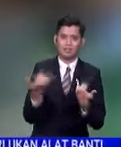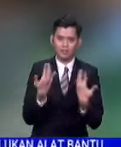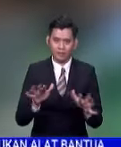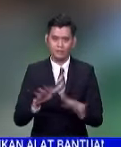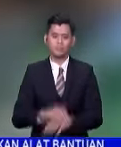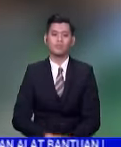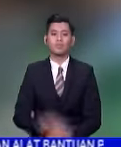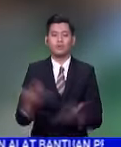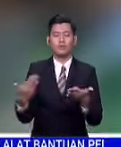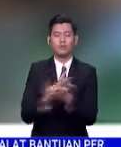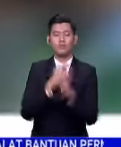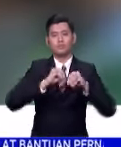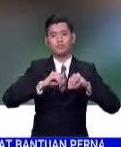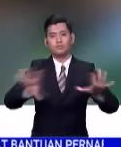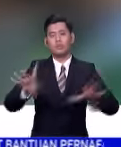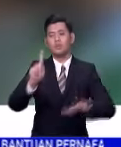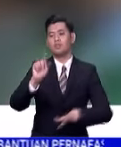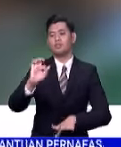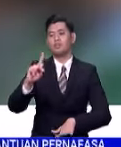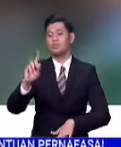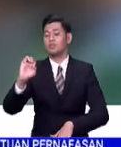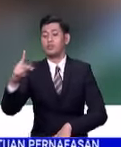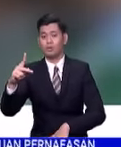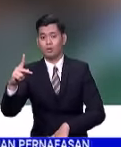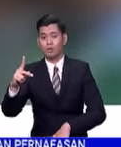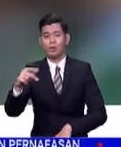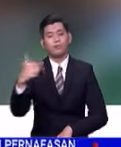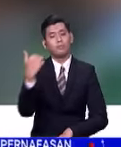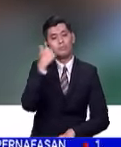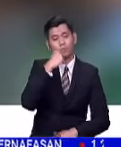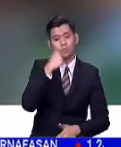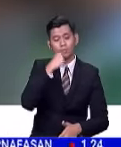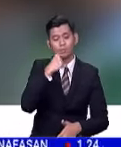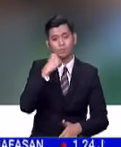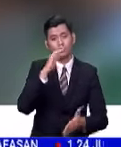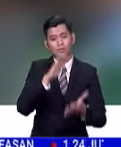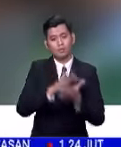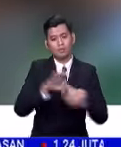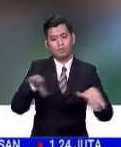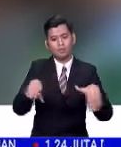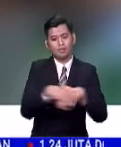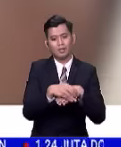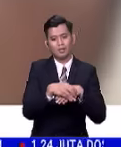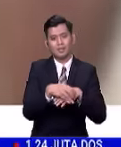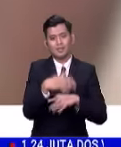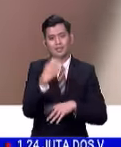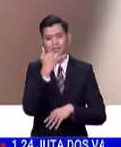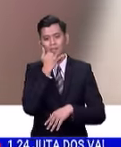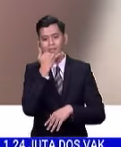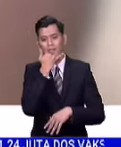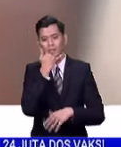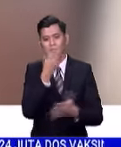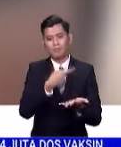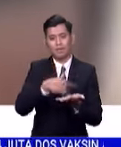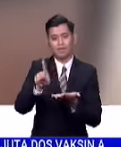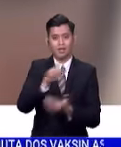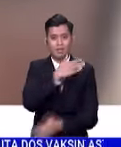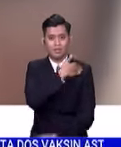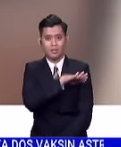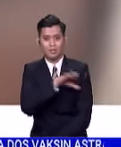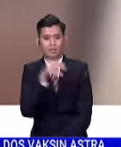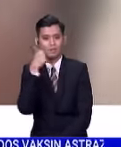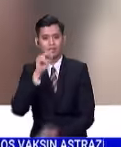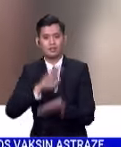Baru-baru ini, tular di TikTok mengenai seorang pengantin perempuan di Indonesia tersilap mengupah bekas teman wanita suaminya